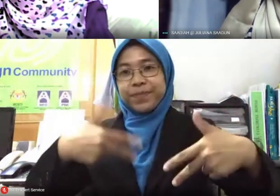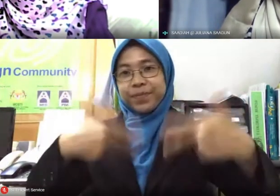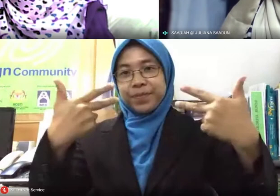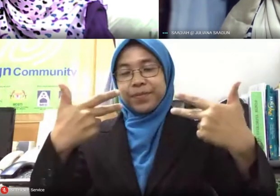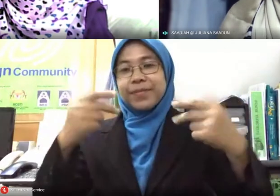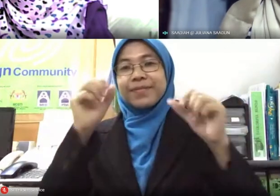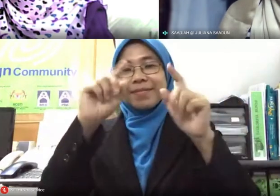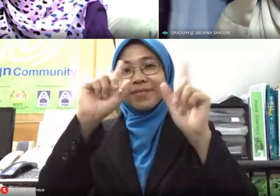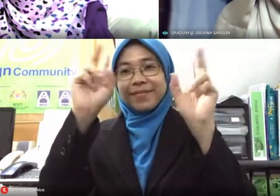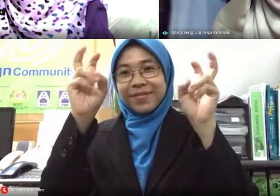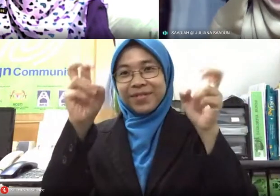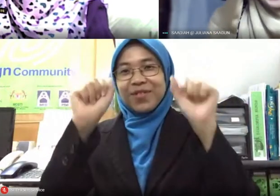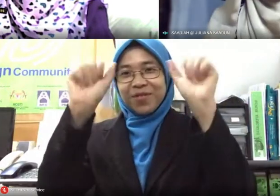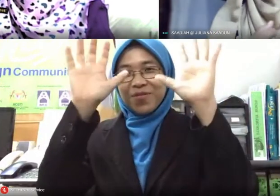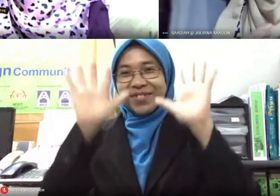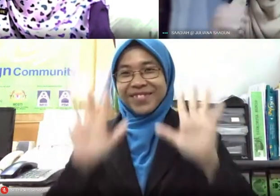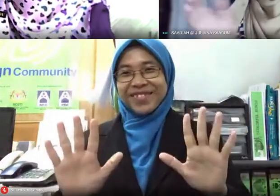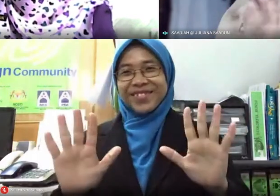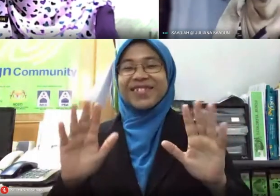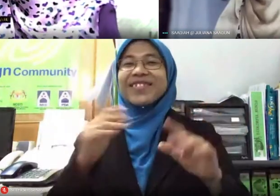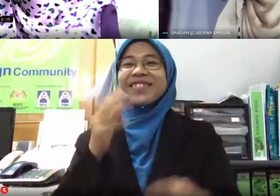Awesome Speaker. Okey tak Puan Nana?